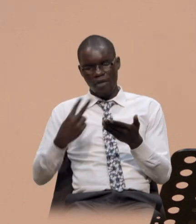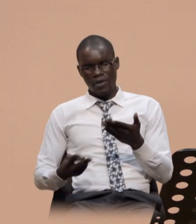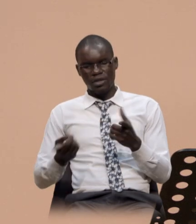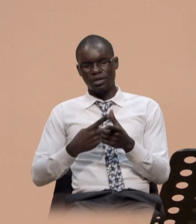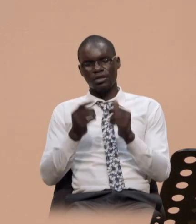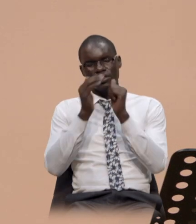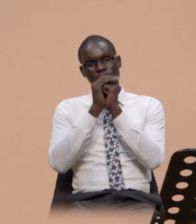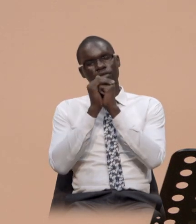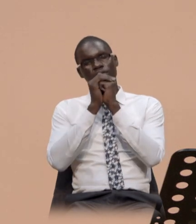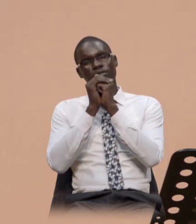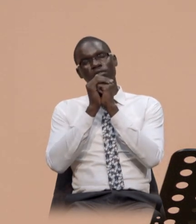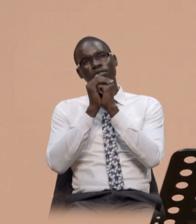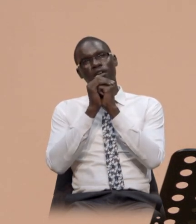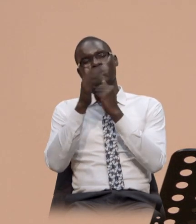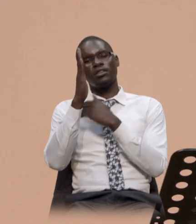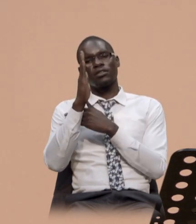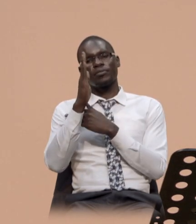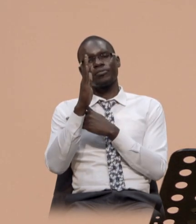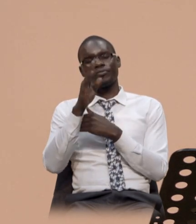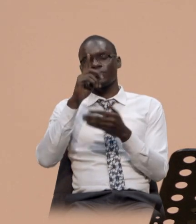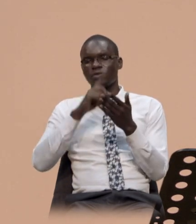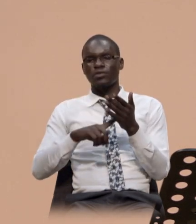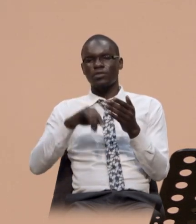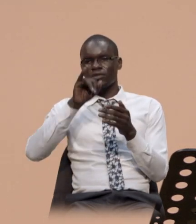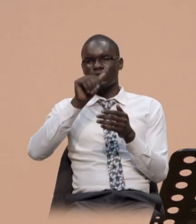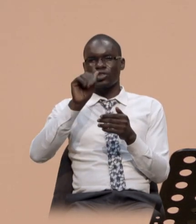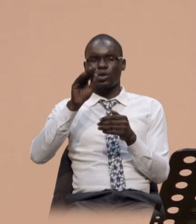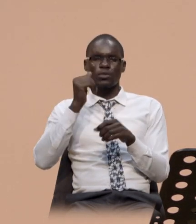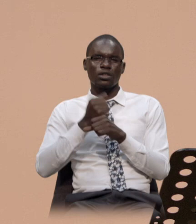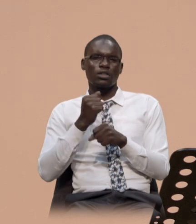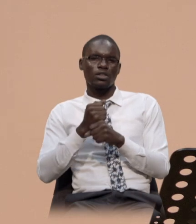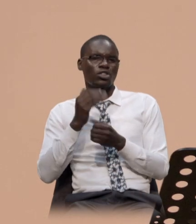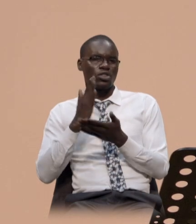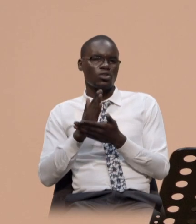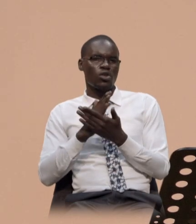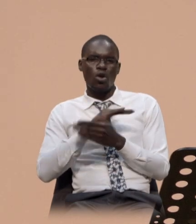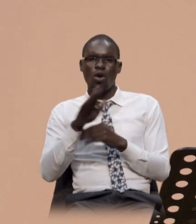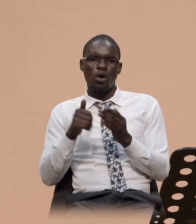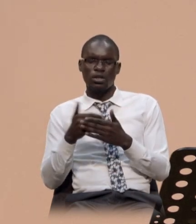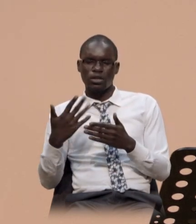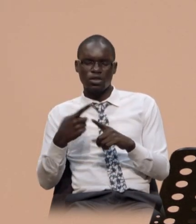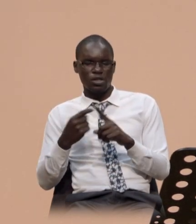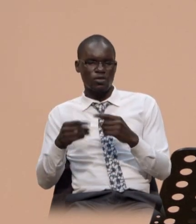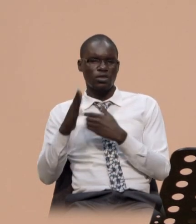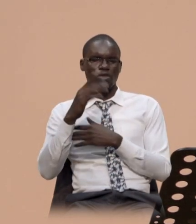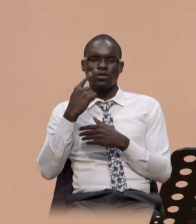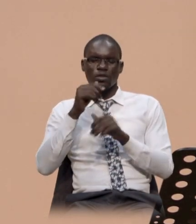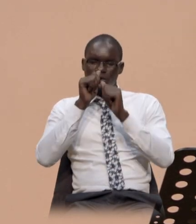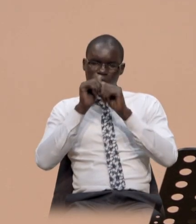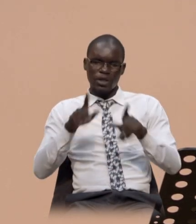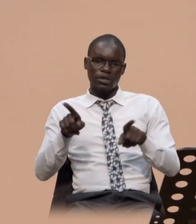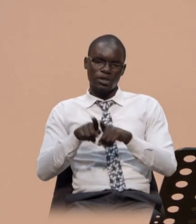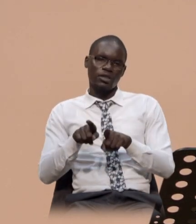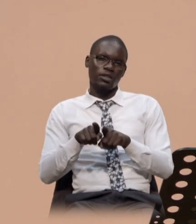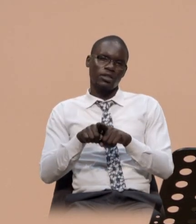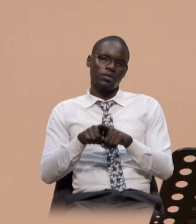na kumwabudu Mungu. Nini Ayubu anafanya? Ayubu anajua kwamba kumbe hivi vitu vilitoka kwa Mungu aliyembariki, jinsi